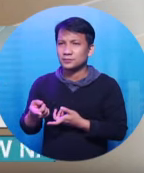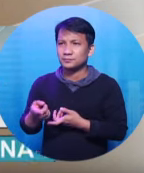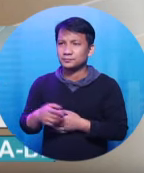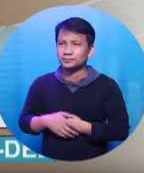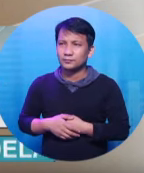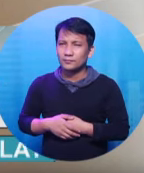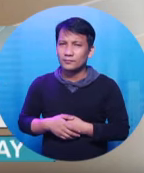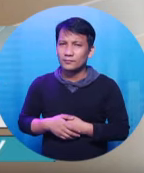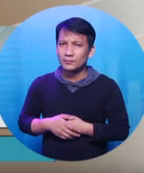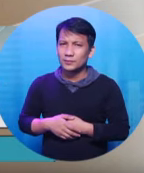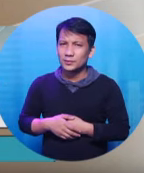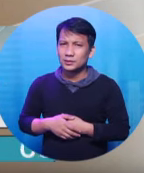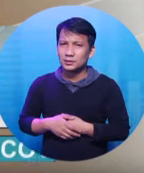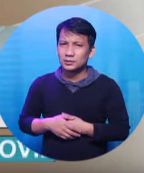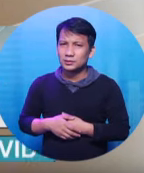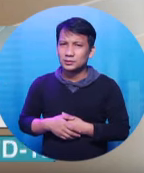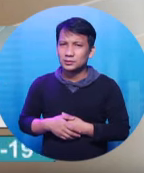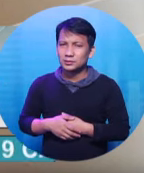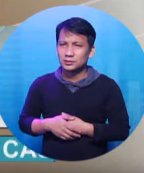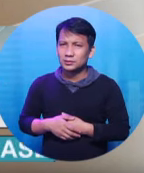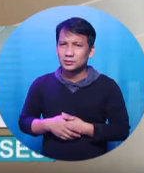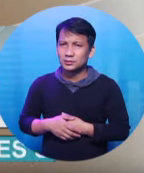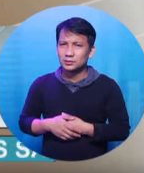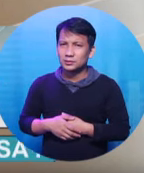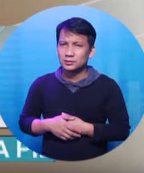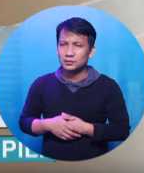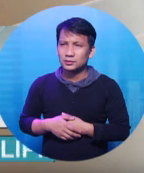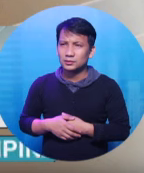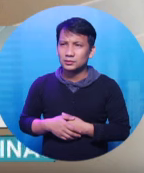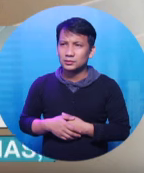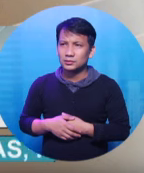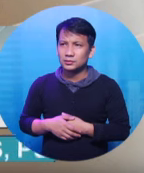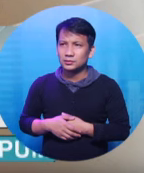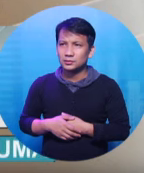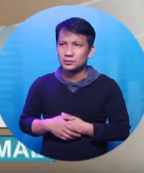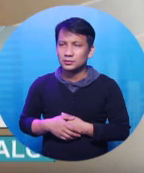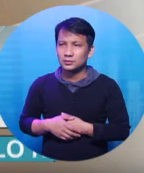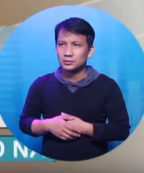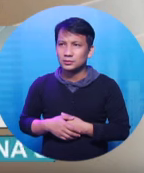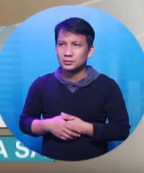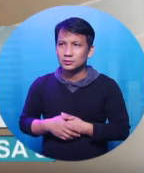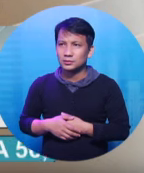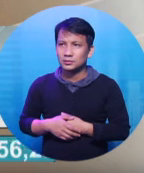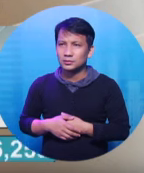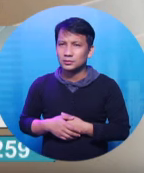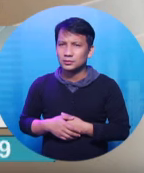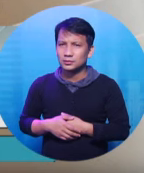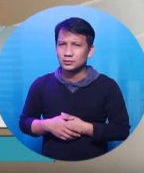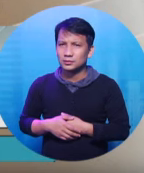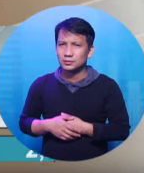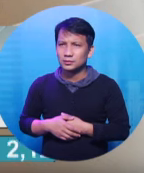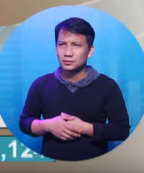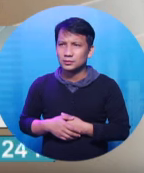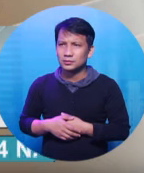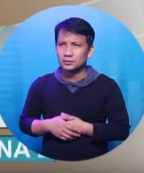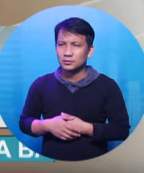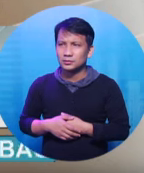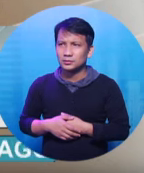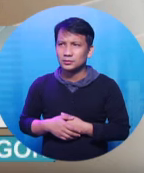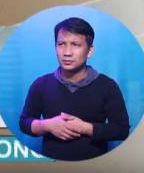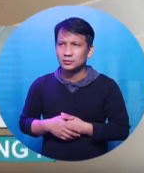ang sabi ko po, sir, teka lang, Carla, wait lang, Carla, nagsasalita ako. Carla, let me speak,